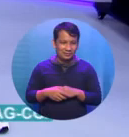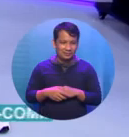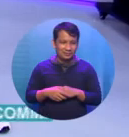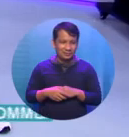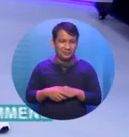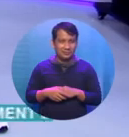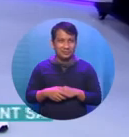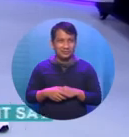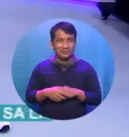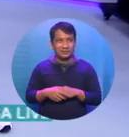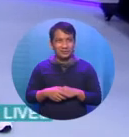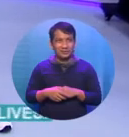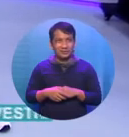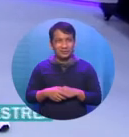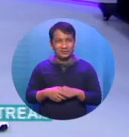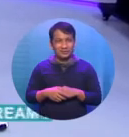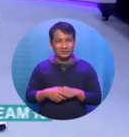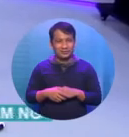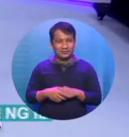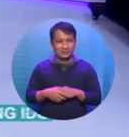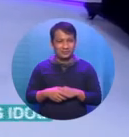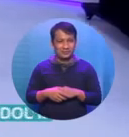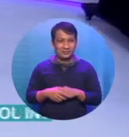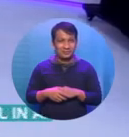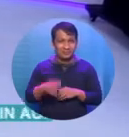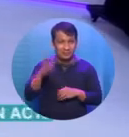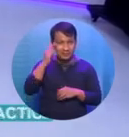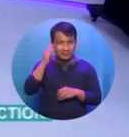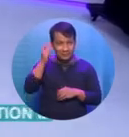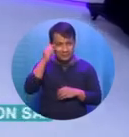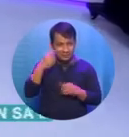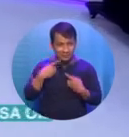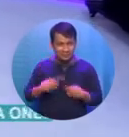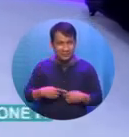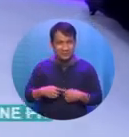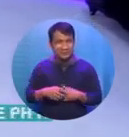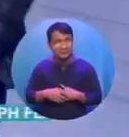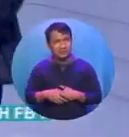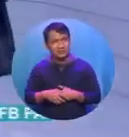kami ngayon. Anong kulay po ng damit? Anong kulay po ng damit ni Sir Rafi?